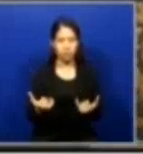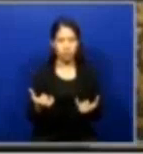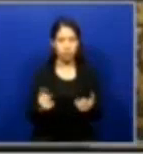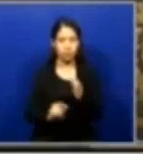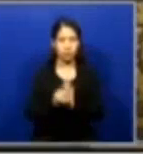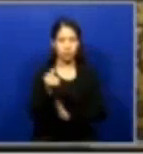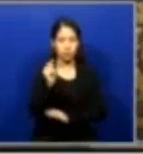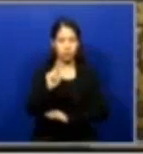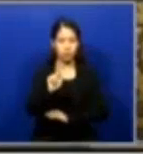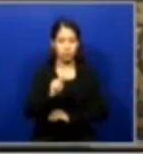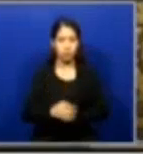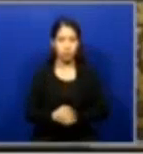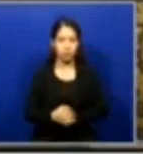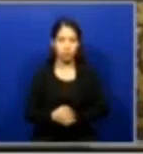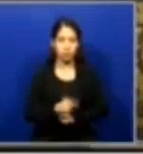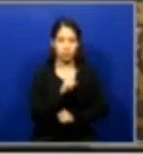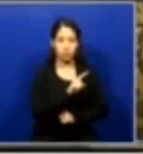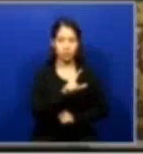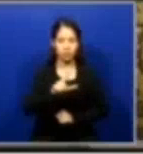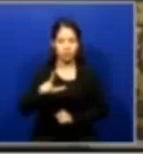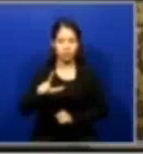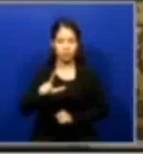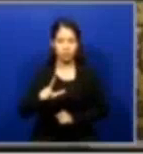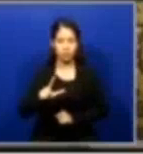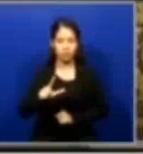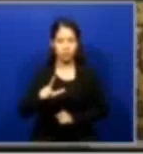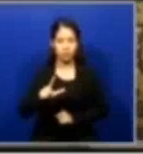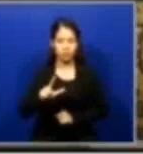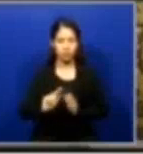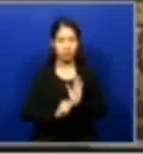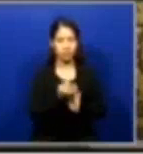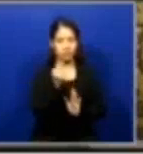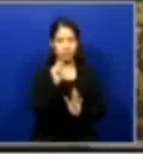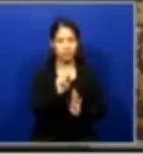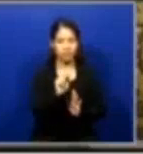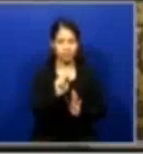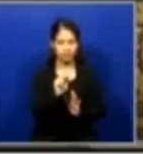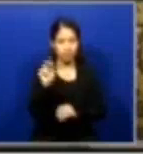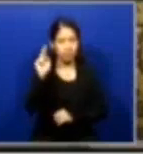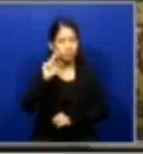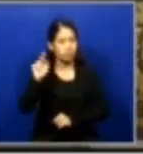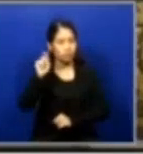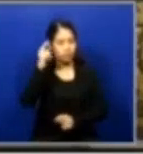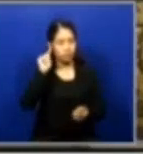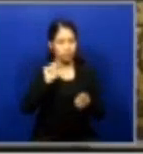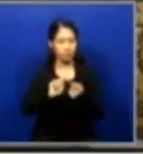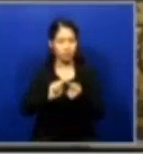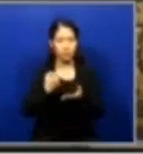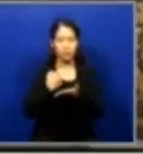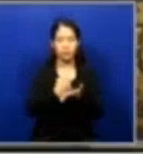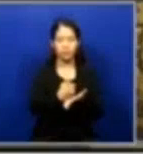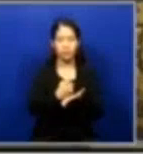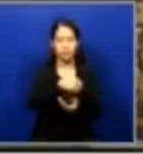กเนี่ย1ล้านล้านฉบับแรกใช้สําหรับเยียวยาฟื้นฟูเศรษฐกิ